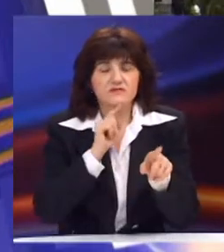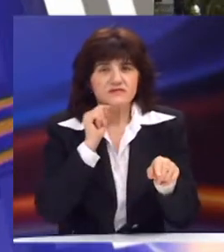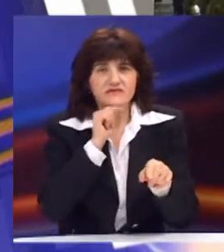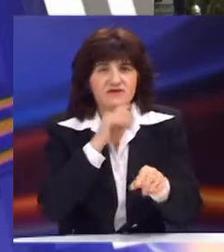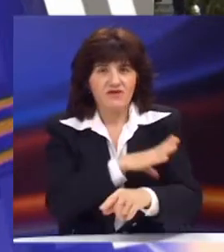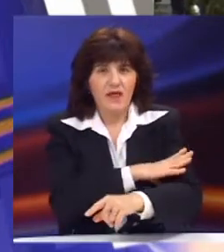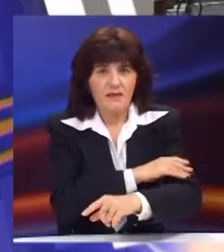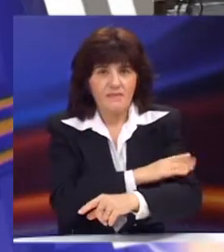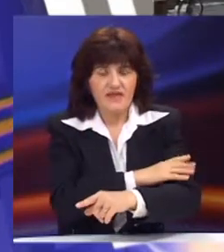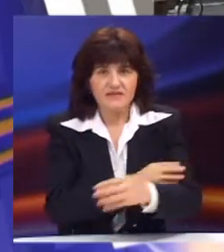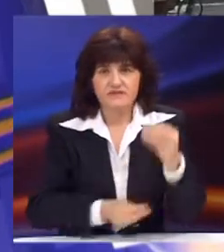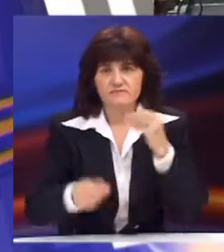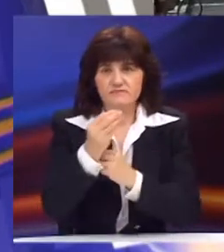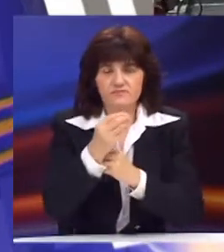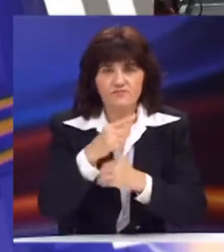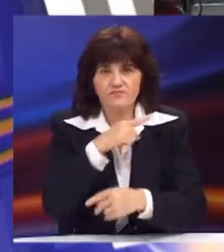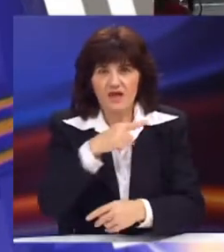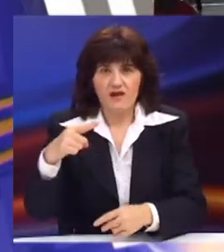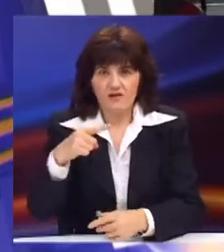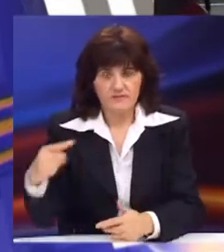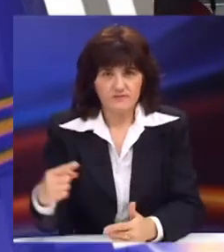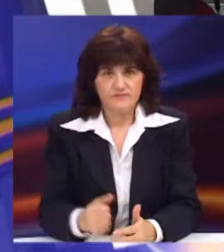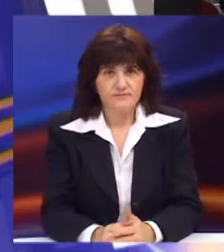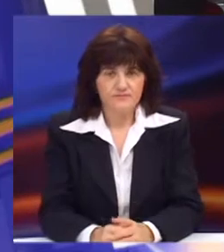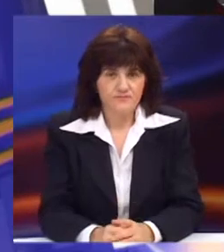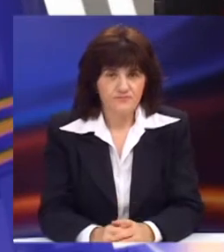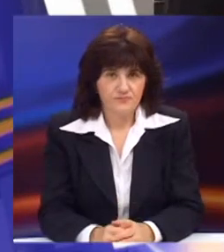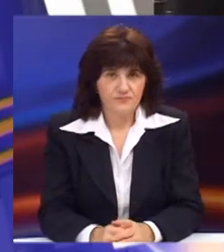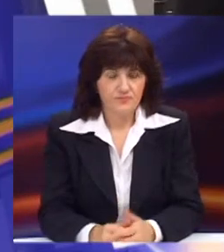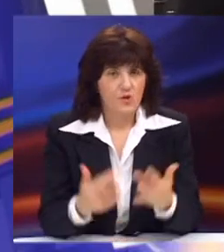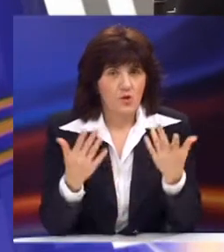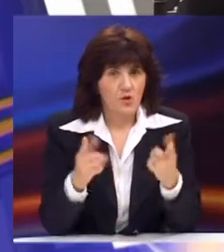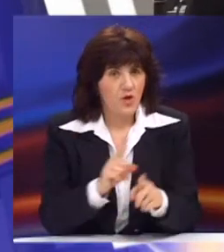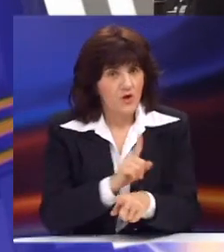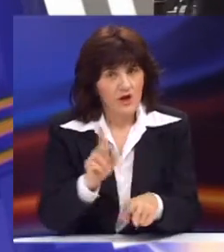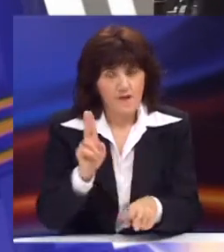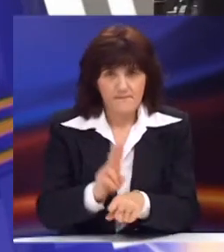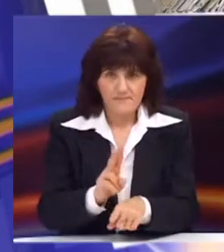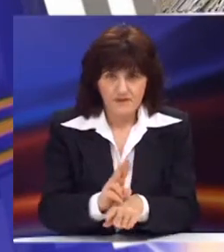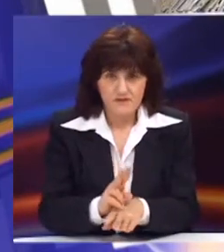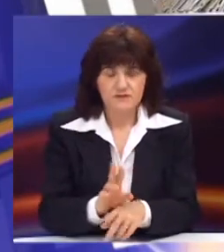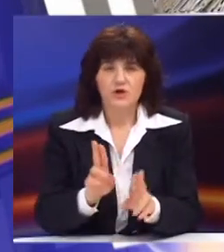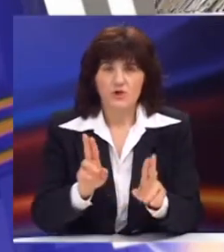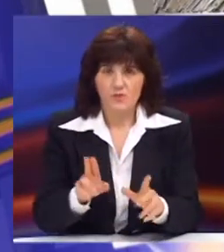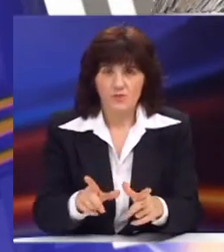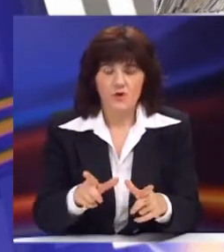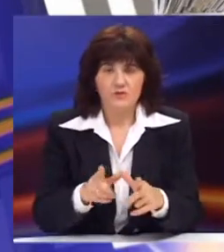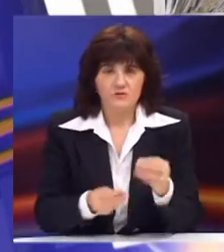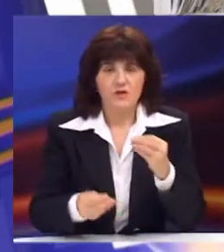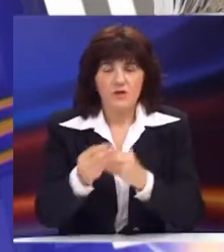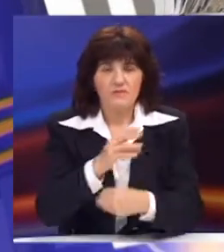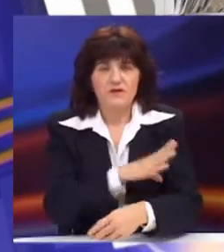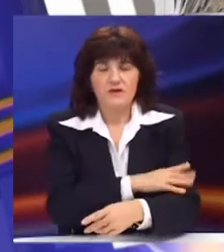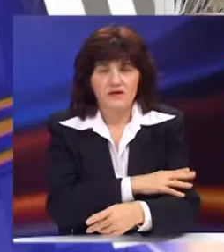do naglog skoka krvnog pritiska koji može imati brojne negativne posljedice. Ukoliko se neko ne pazi, može da dođe